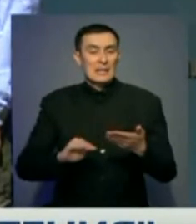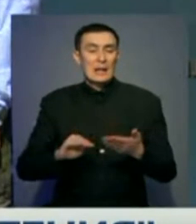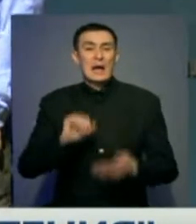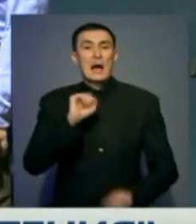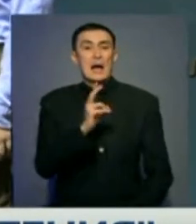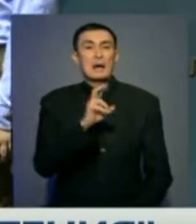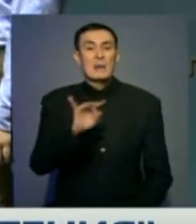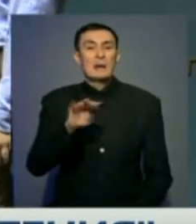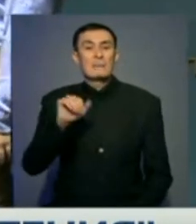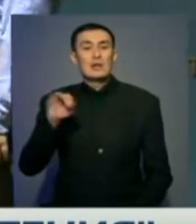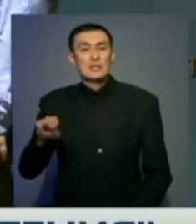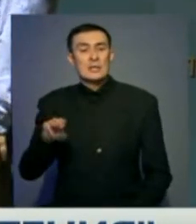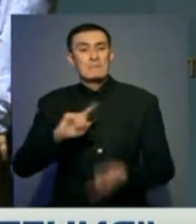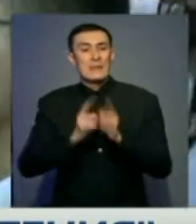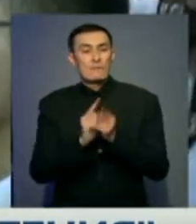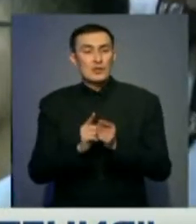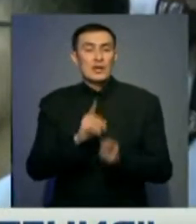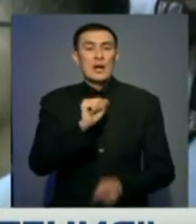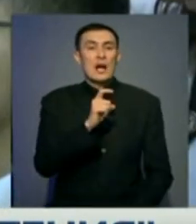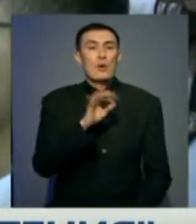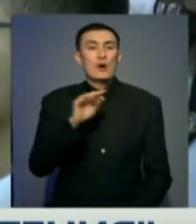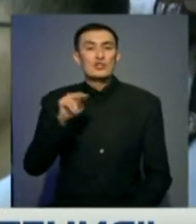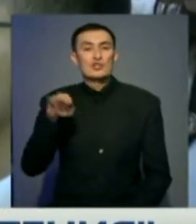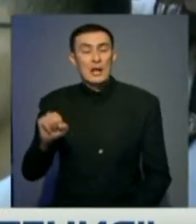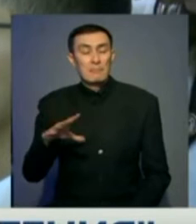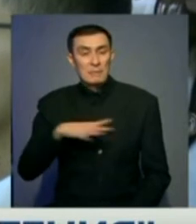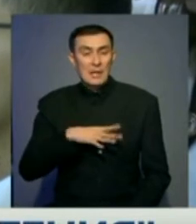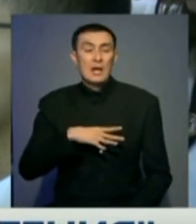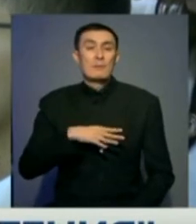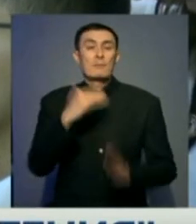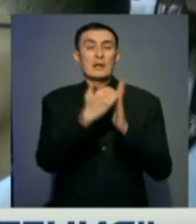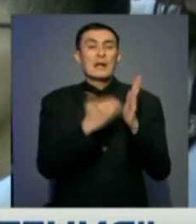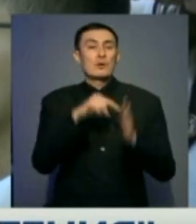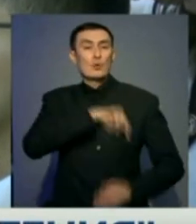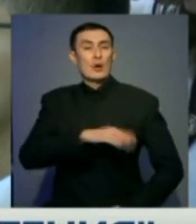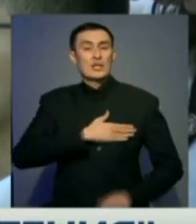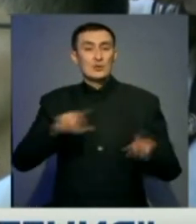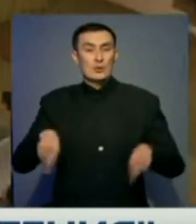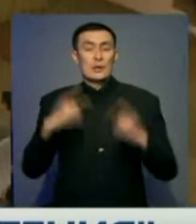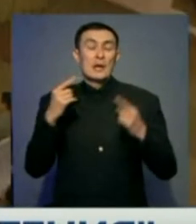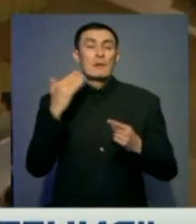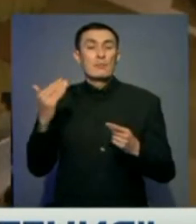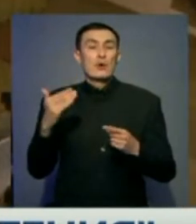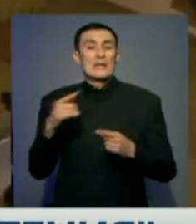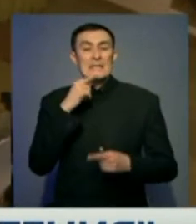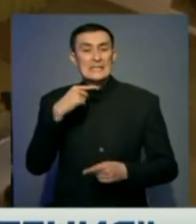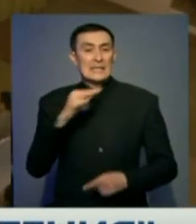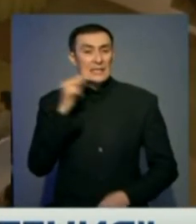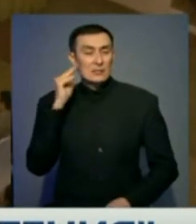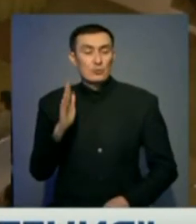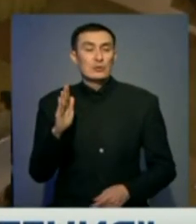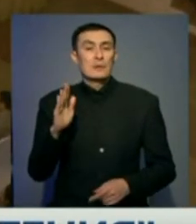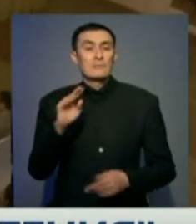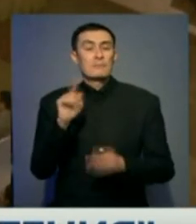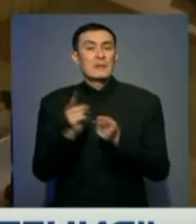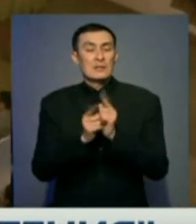Мажид и профессиональный переводчик Хахуаджан. В рамках программы «Рухани Жангару» на язык многомиллионного Китая переведут также антологию